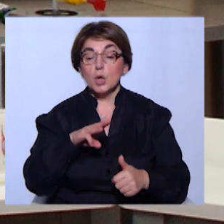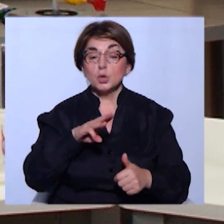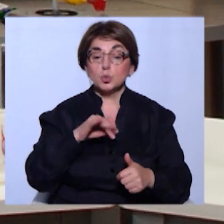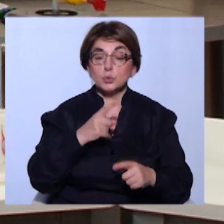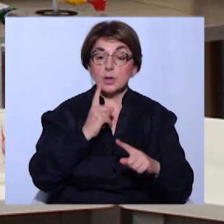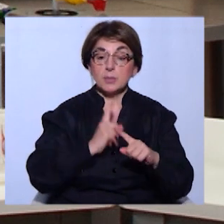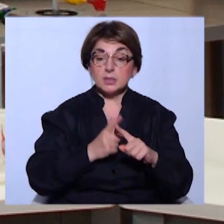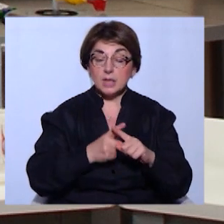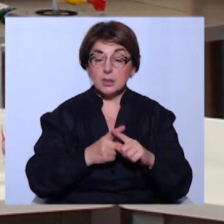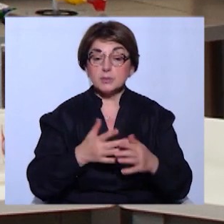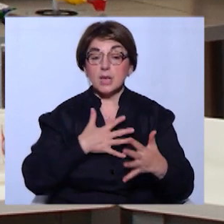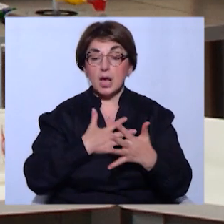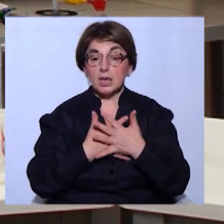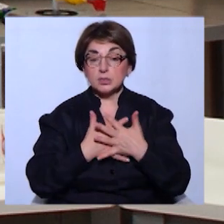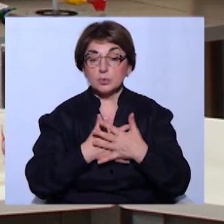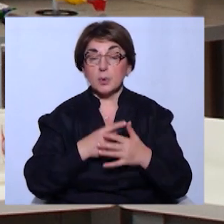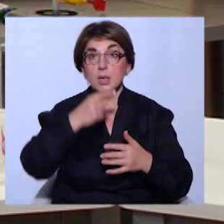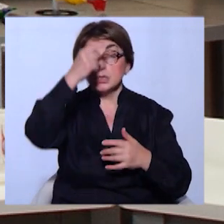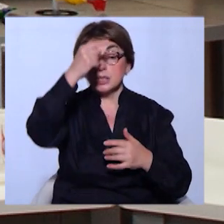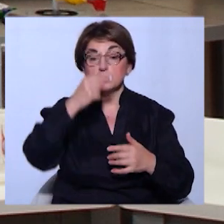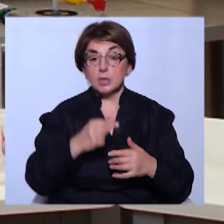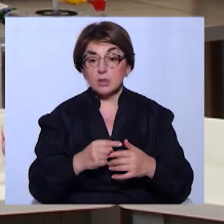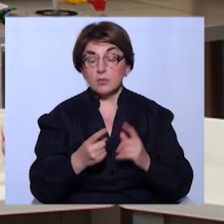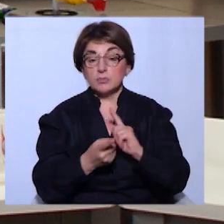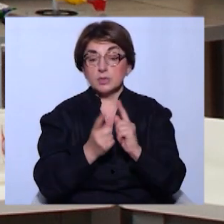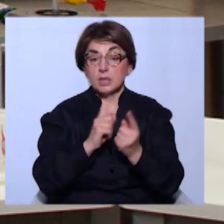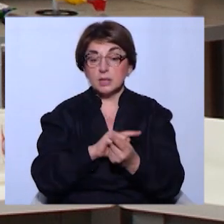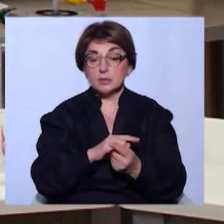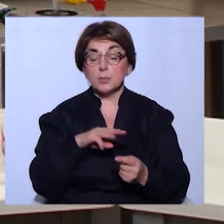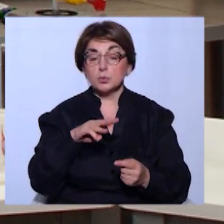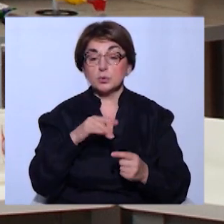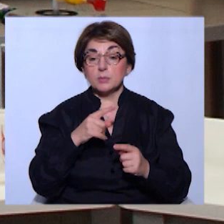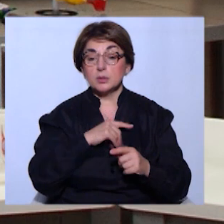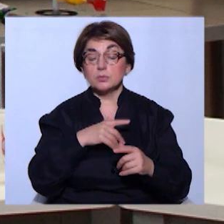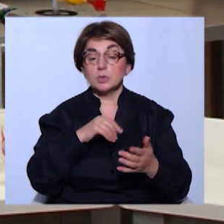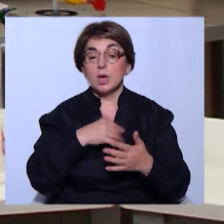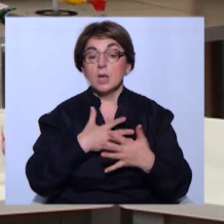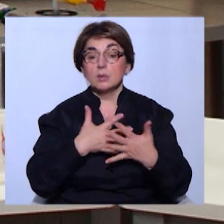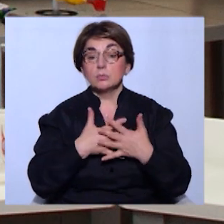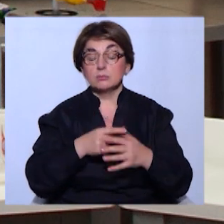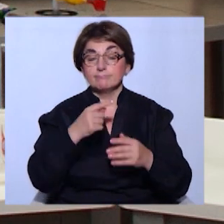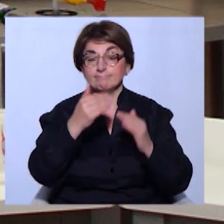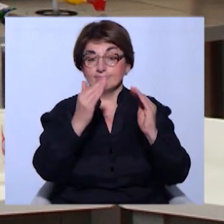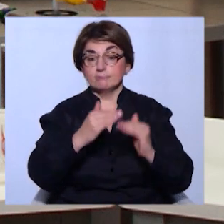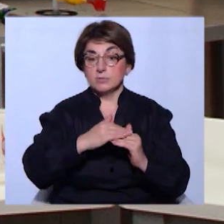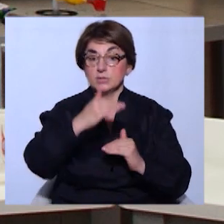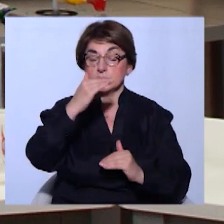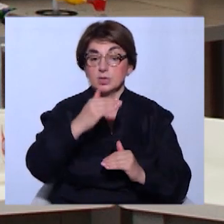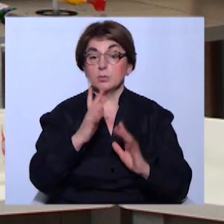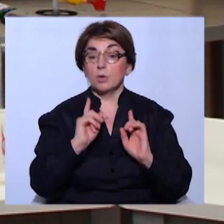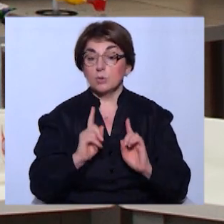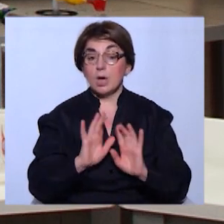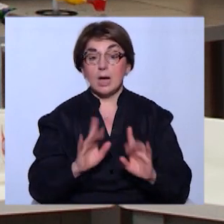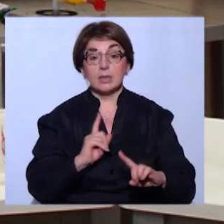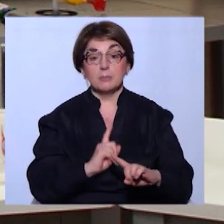მეტალების აქტიურობა და დავინახეთ, რომ ჯგუფში ზევიდან ქვევით გადანაცვლებისას ტუტე მეტალების რეაქციის უნარიანობა იზრდებოდა. ხოლო რაც